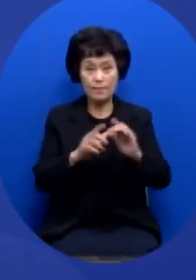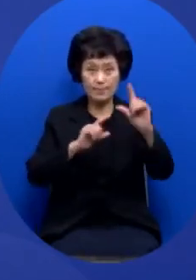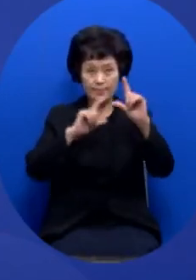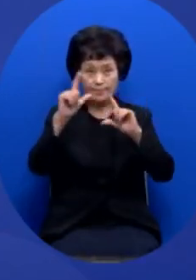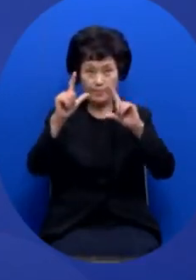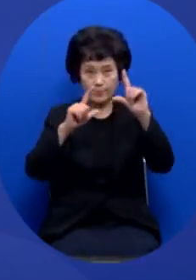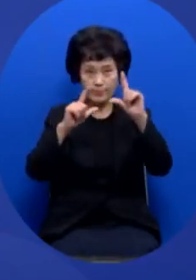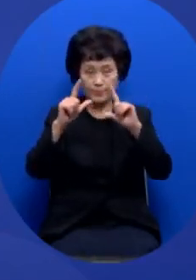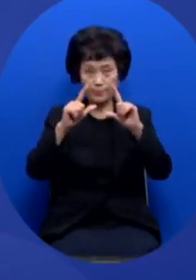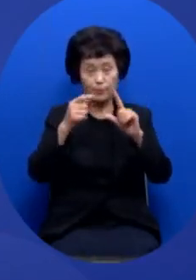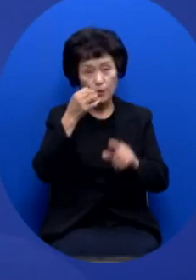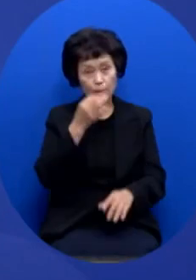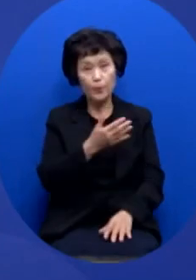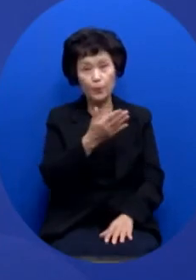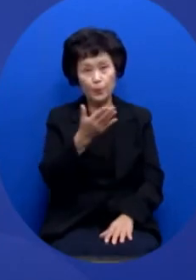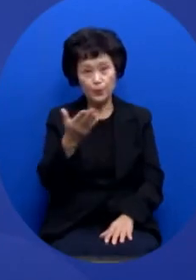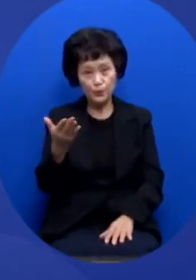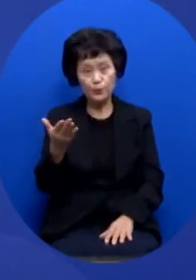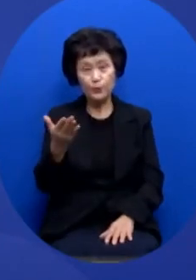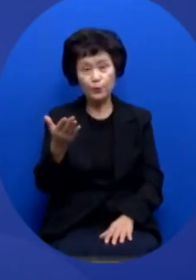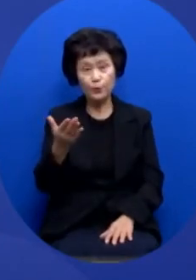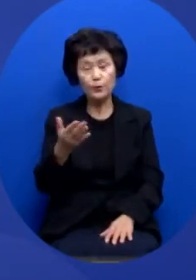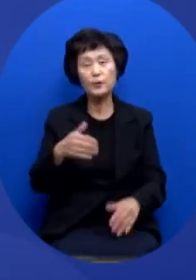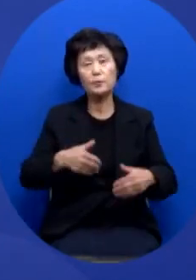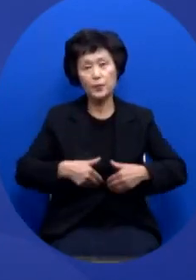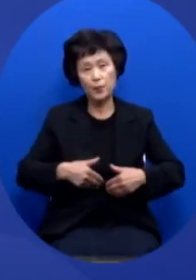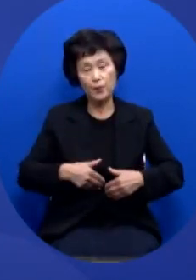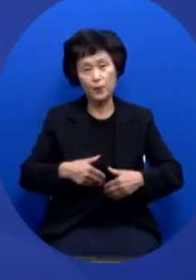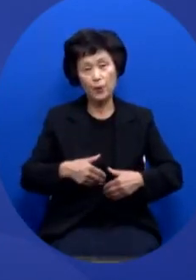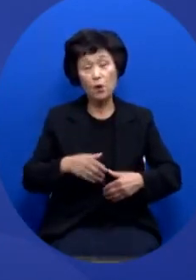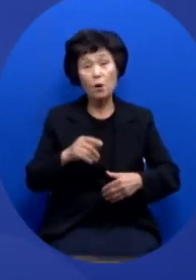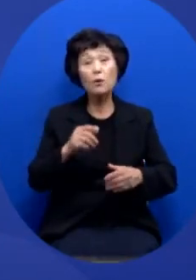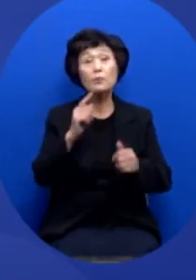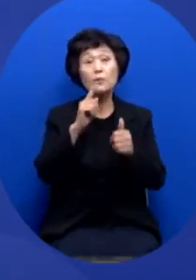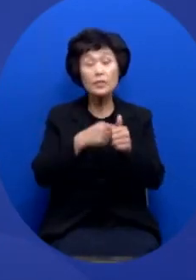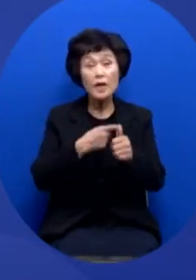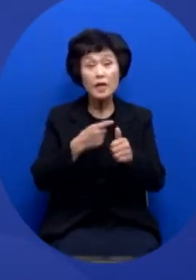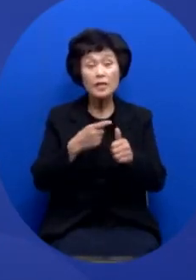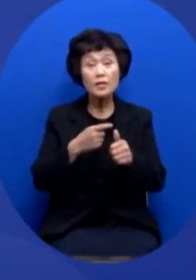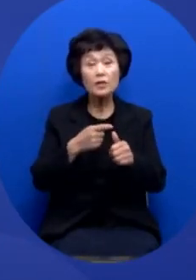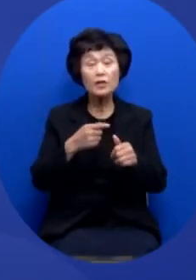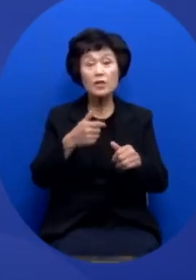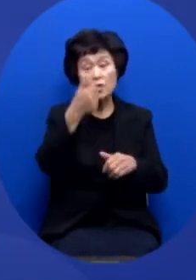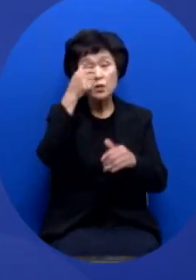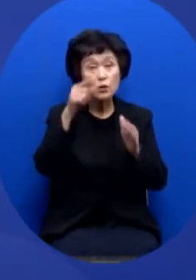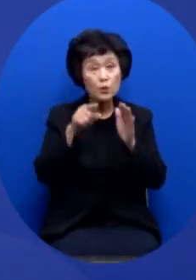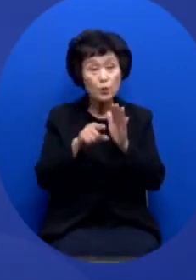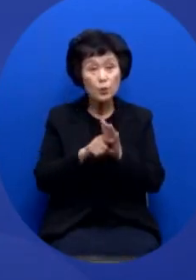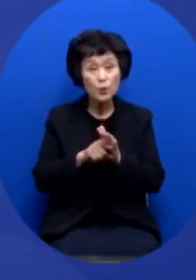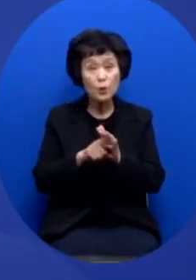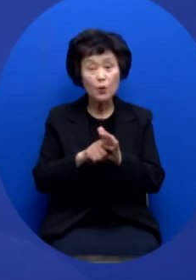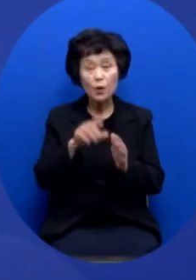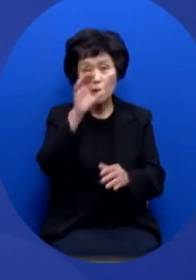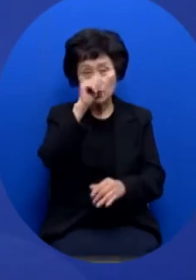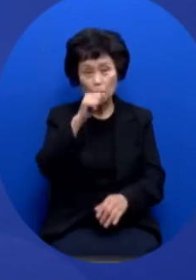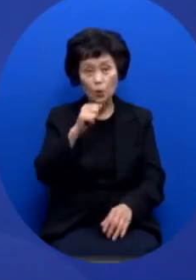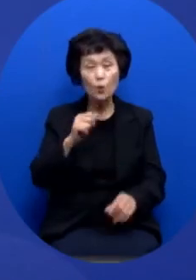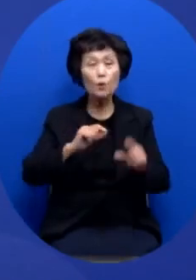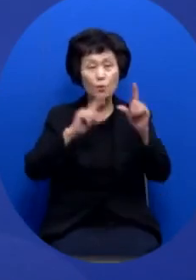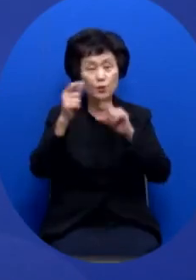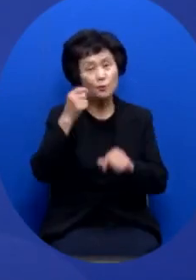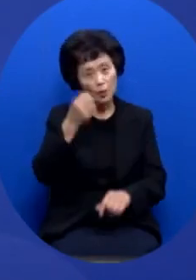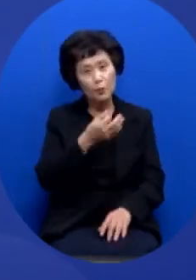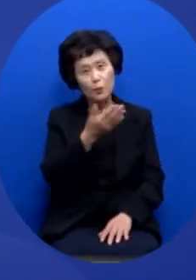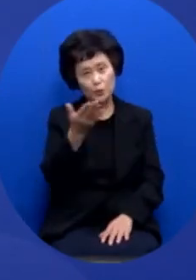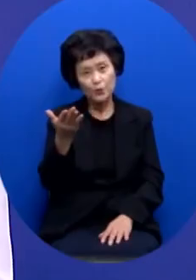거리에서 국민들과 하나 되는 모습을 보이면은 기독교의 이미지, 전체 국민들의 이미지에도 굉장히 개선할 수 있는 계기로 만들어갈 수 있다고 봅니다. 네.